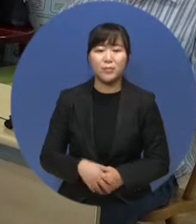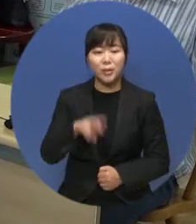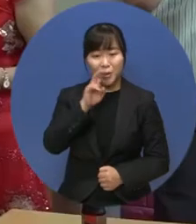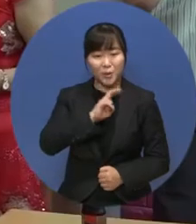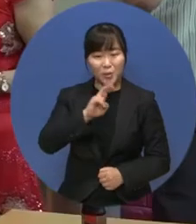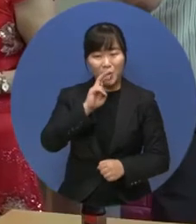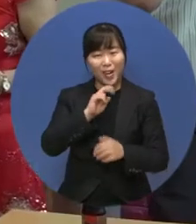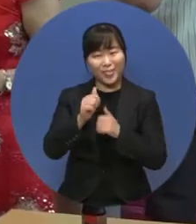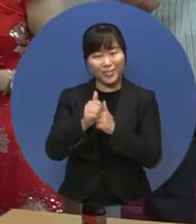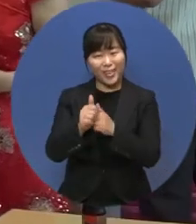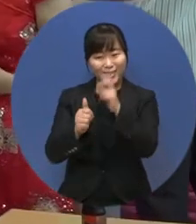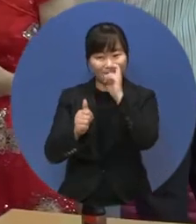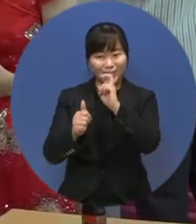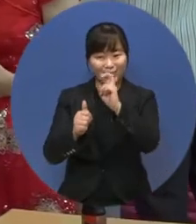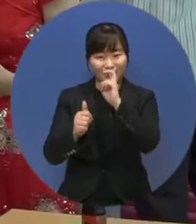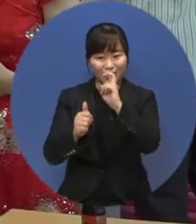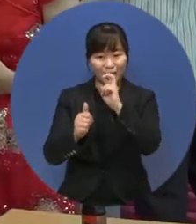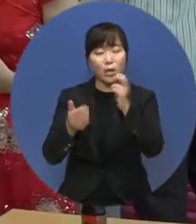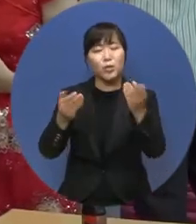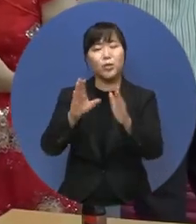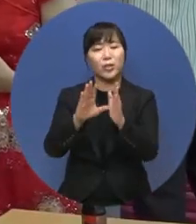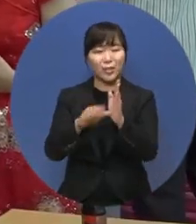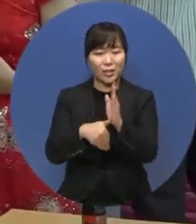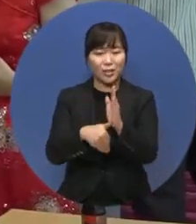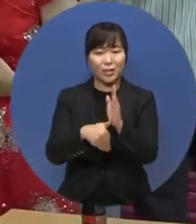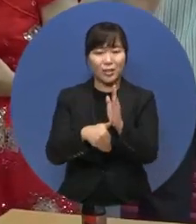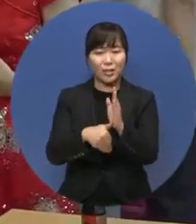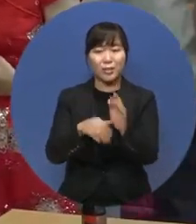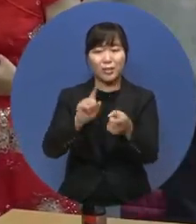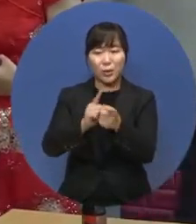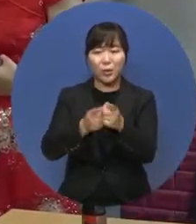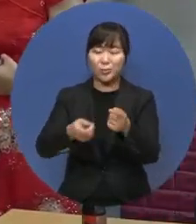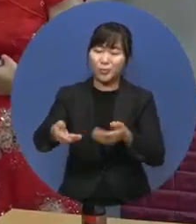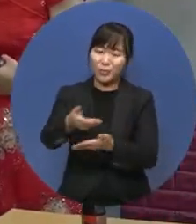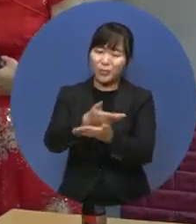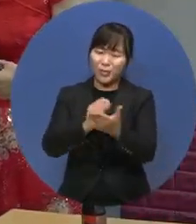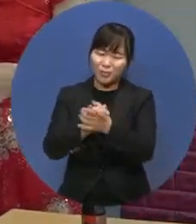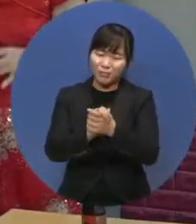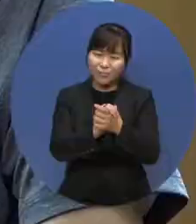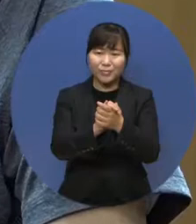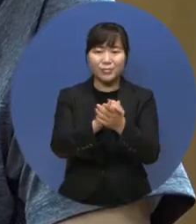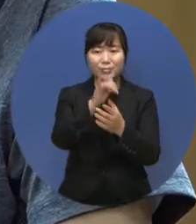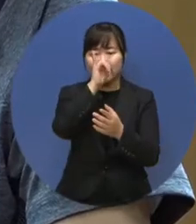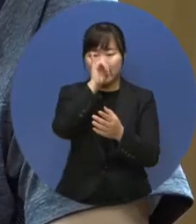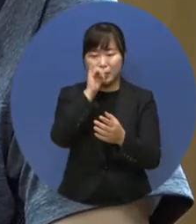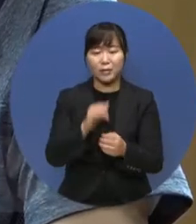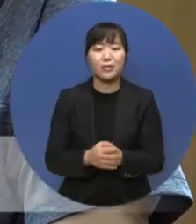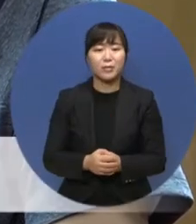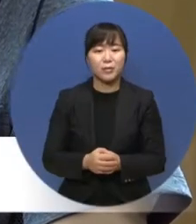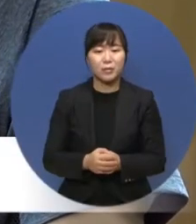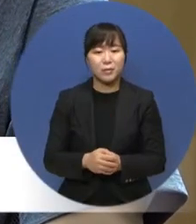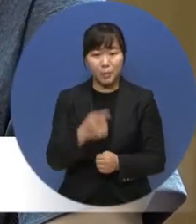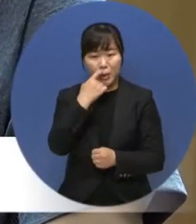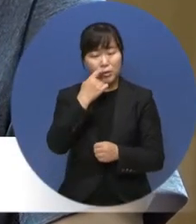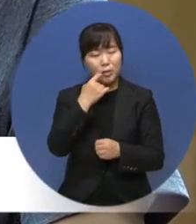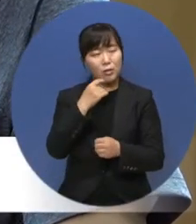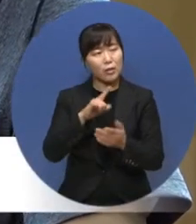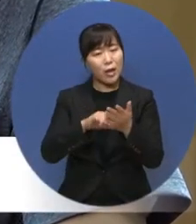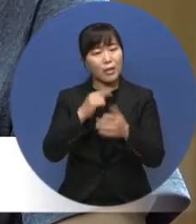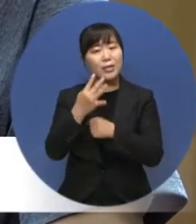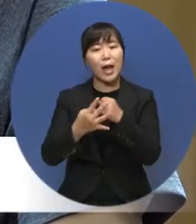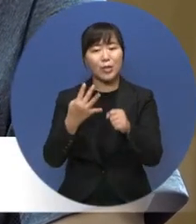노래를 따라 부르기도 쉬는 시간에는 다과를 나누며 친목을 다지기도 합니다. 지금 배운 지 한 4년 정도